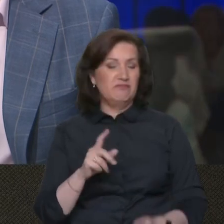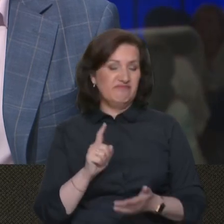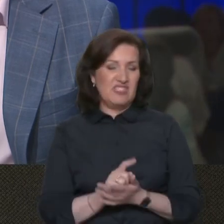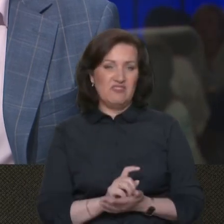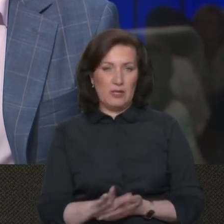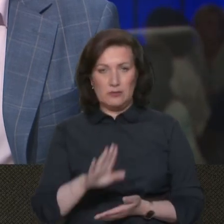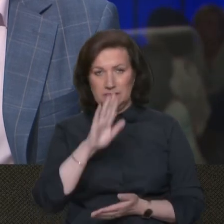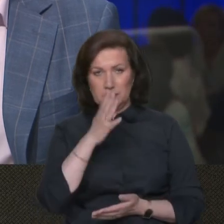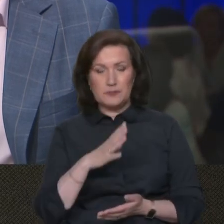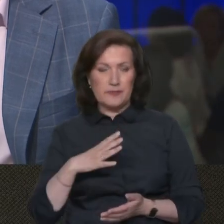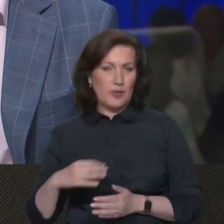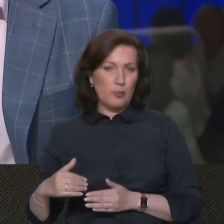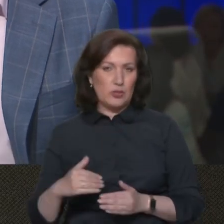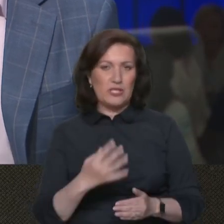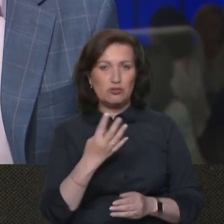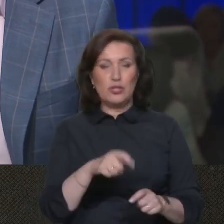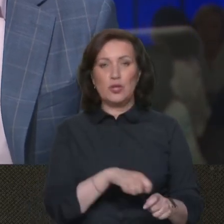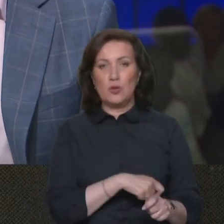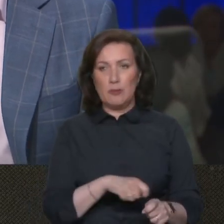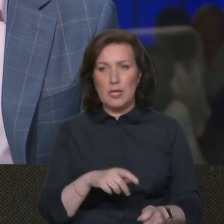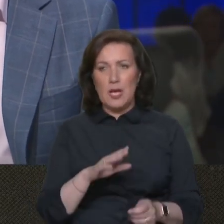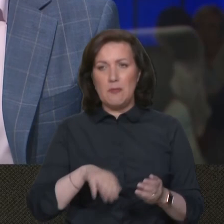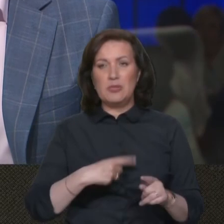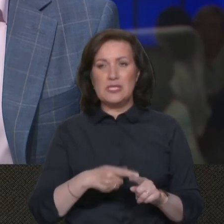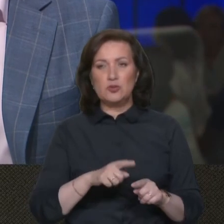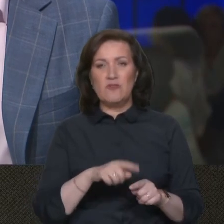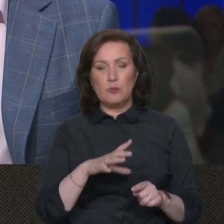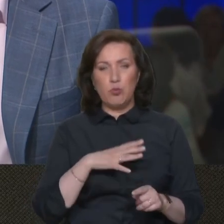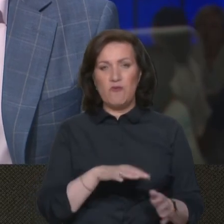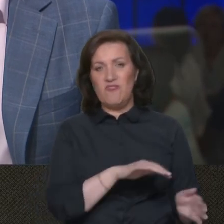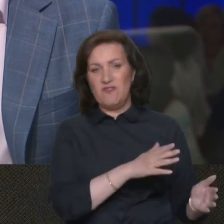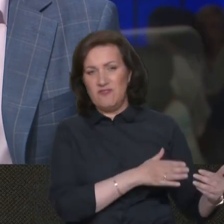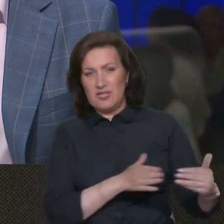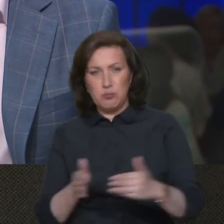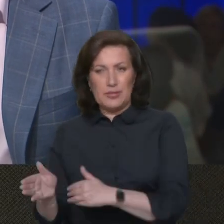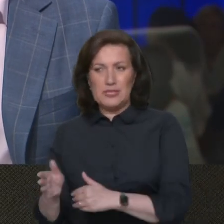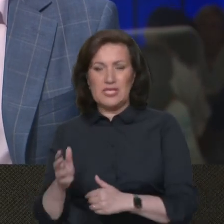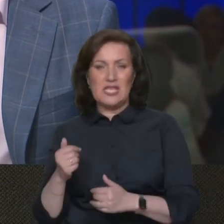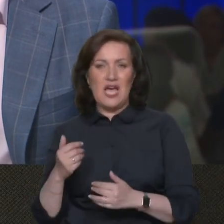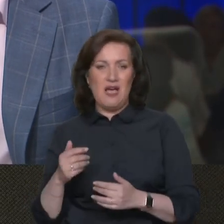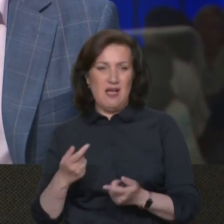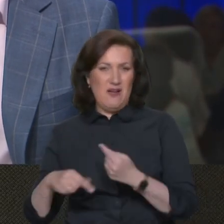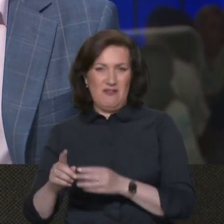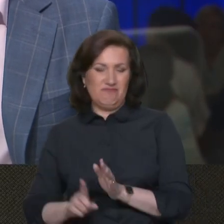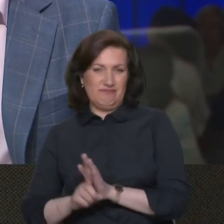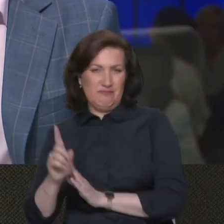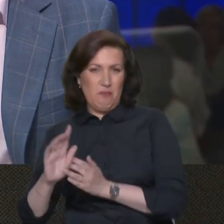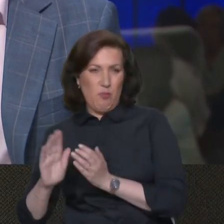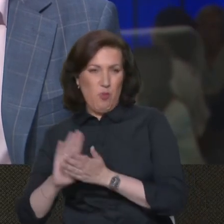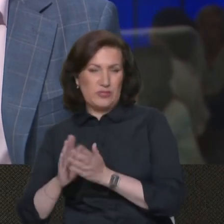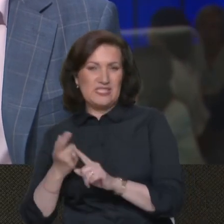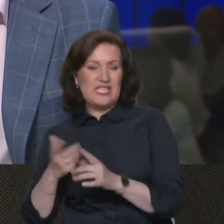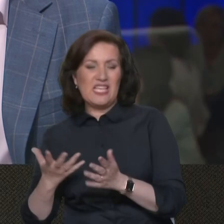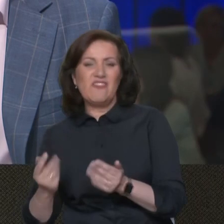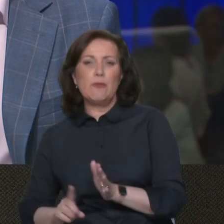противнику вдалося просунутися на 4 кілометри, після цього він був відбитий, ну, фактично на вихідній позиції, з яких він починав